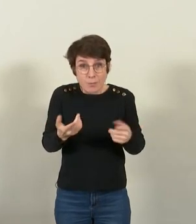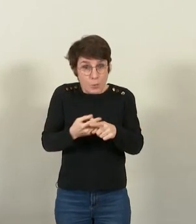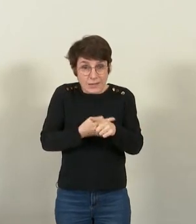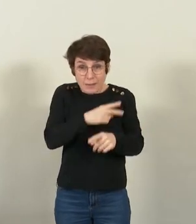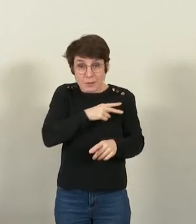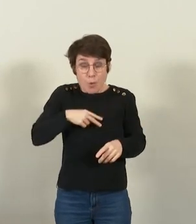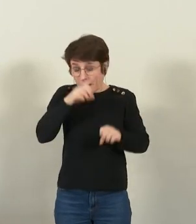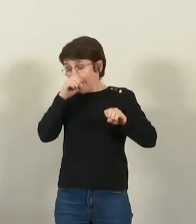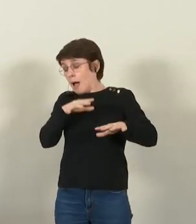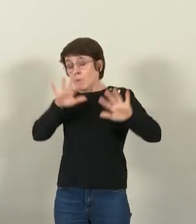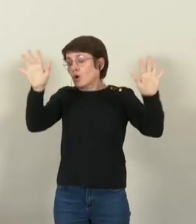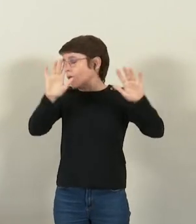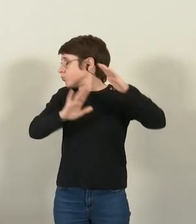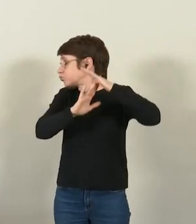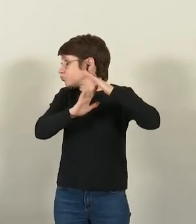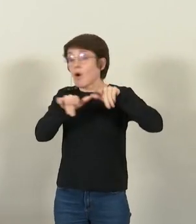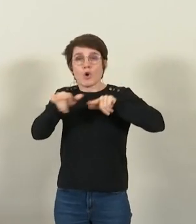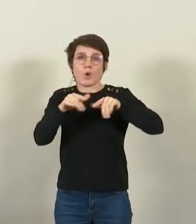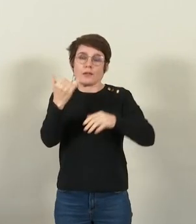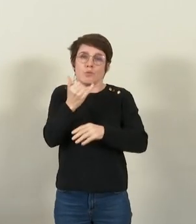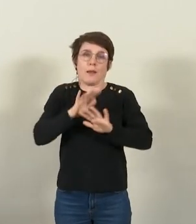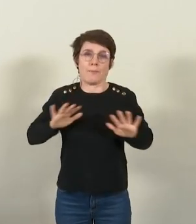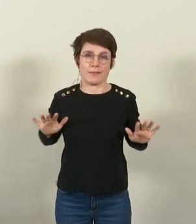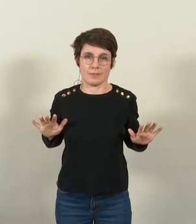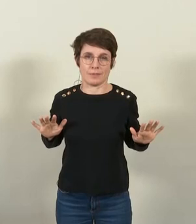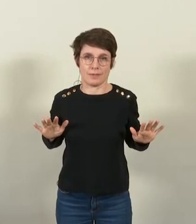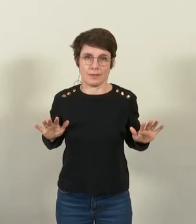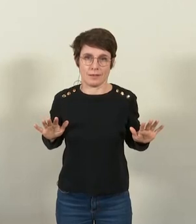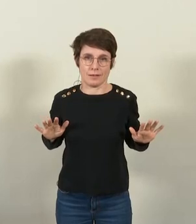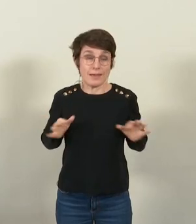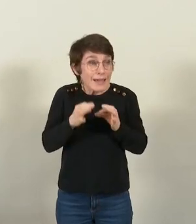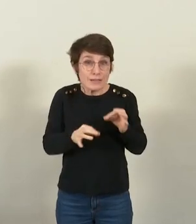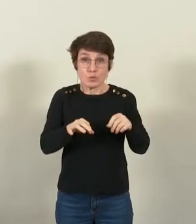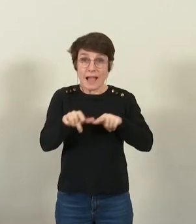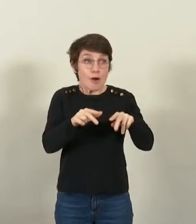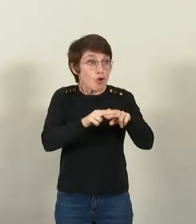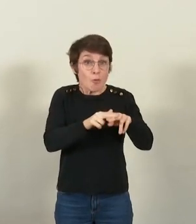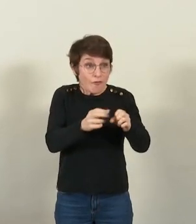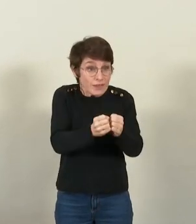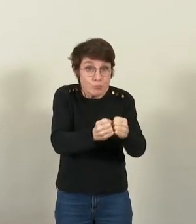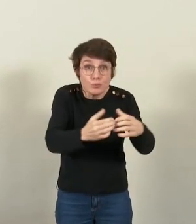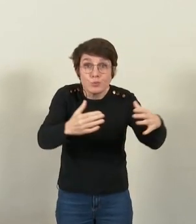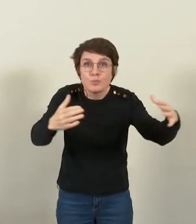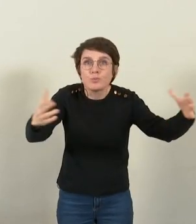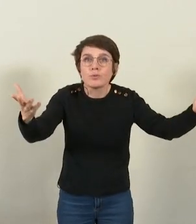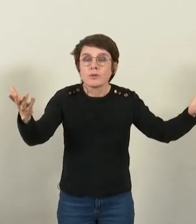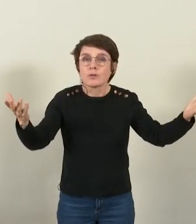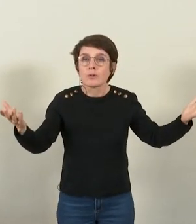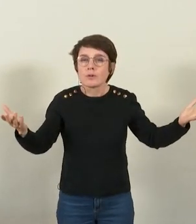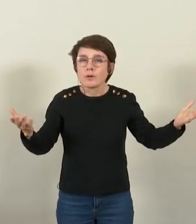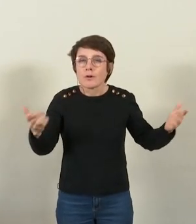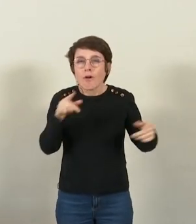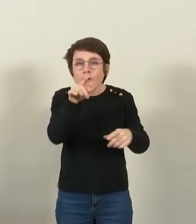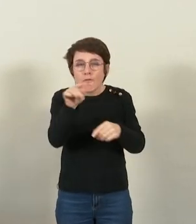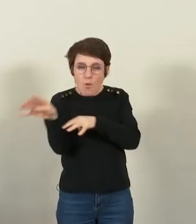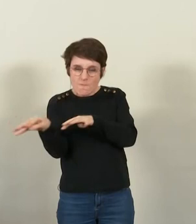créer et qui est un facteur de d'accroissement des des logements vides ça montre votre méfiance à